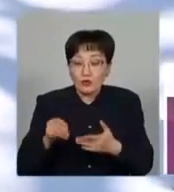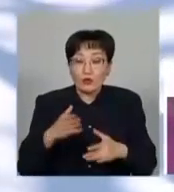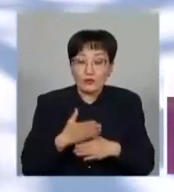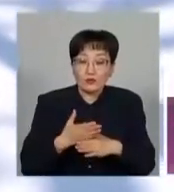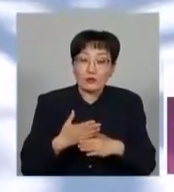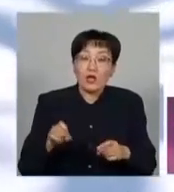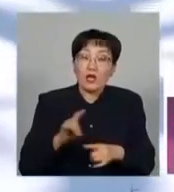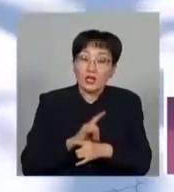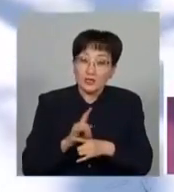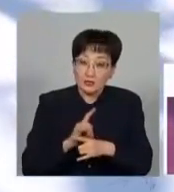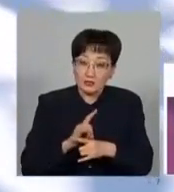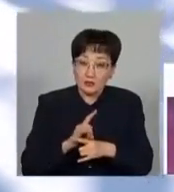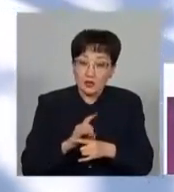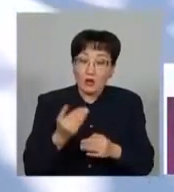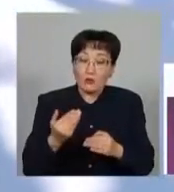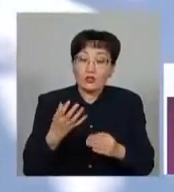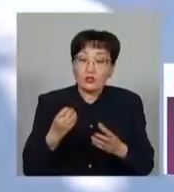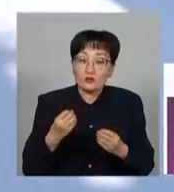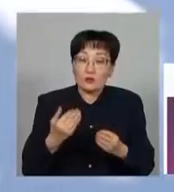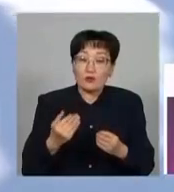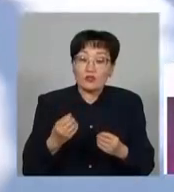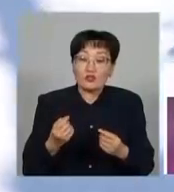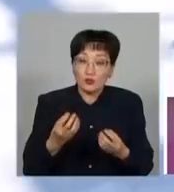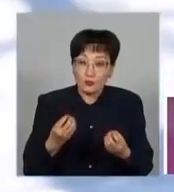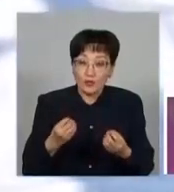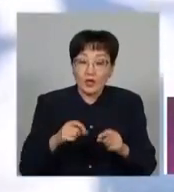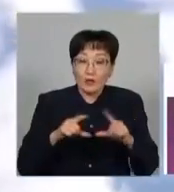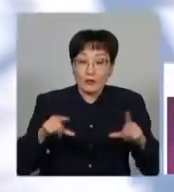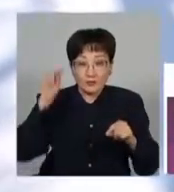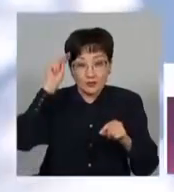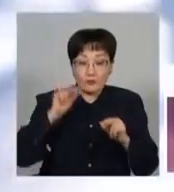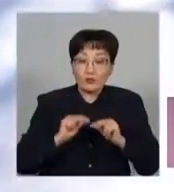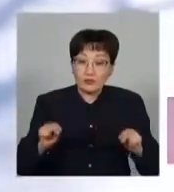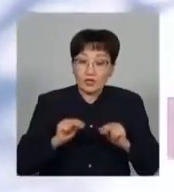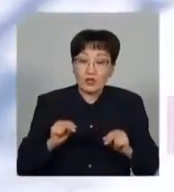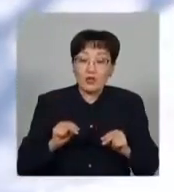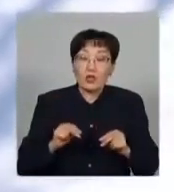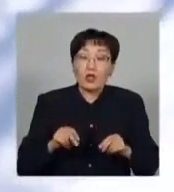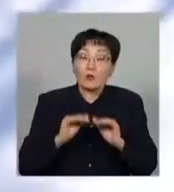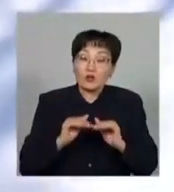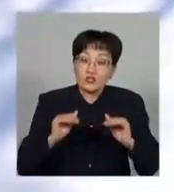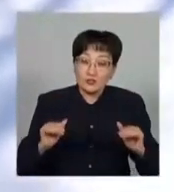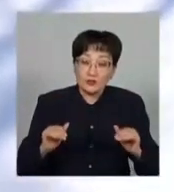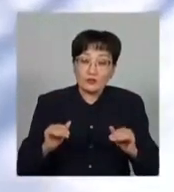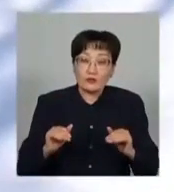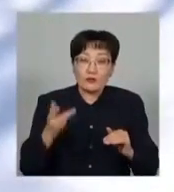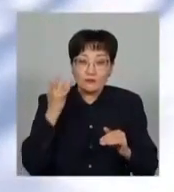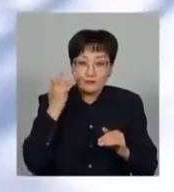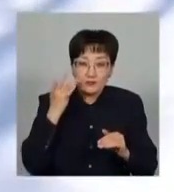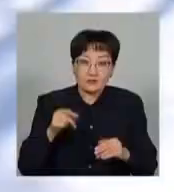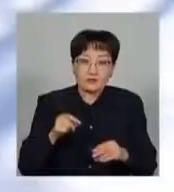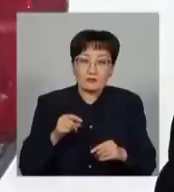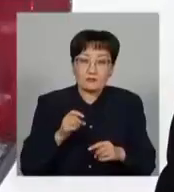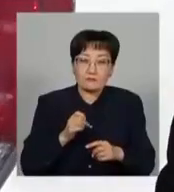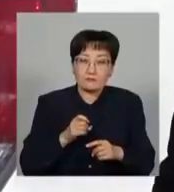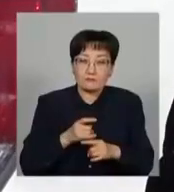жер сипаттырып кетті деп отыр. Оның үстіне олаздай мектептегі мұғалімдерге қала берді оқушыларға да тыным бермейді деп ашуланып